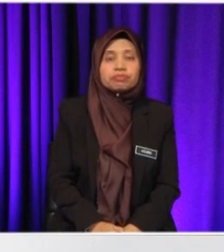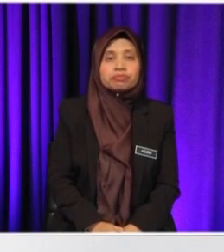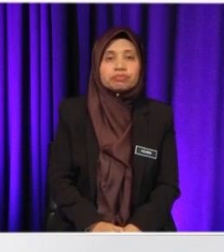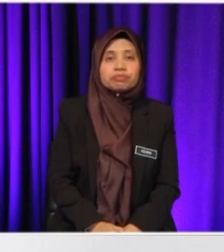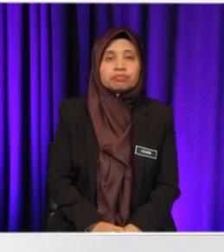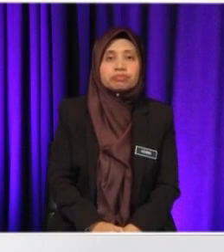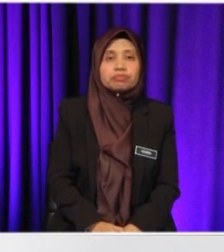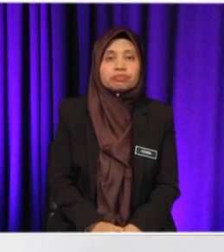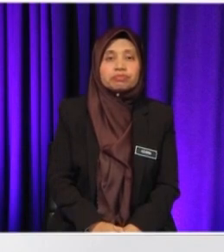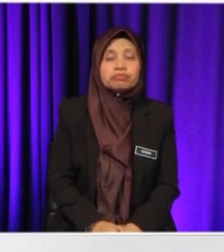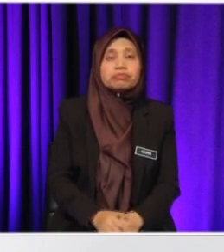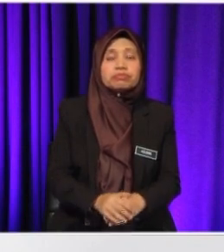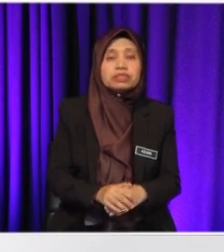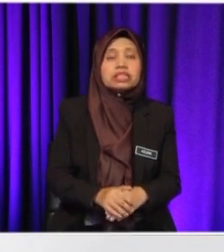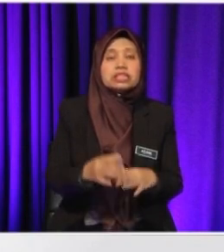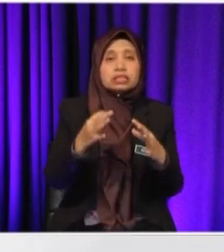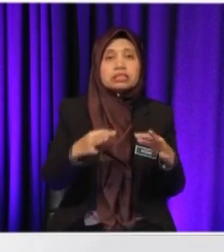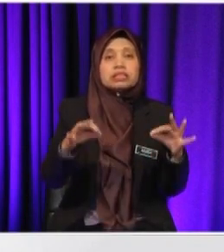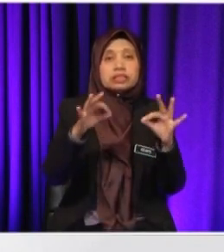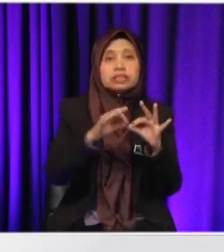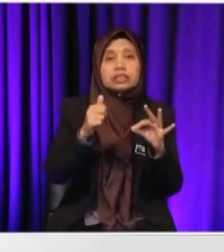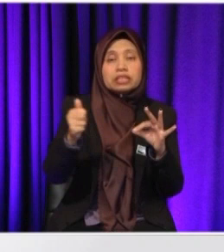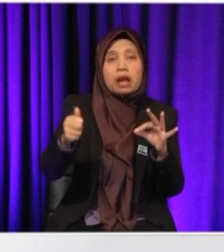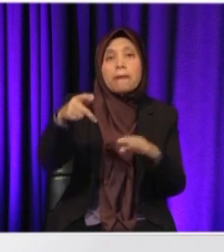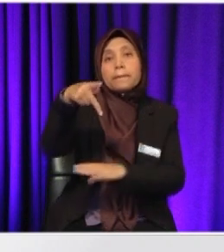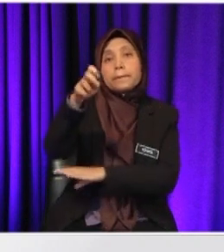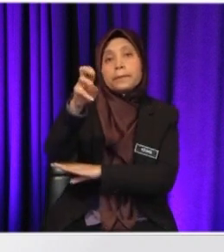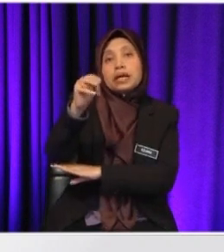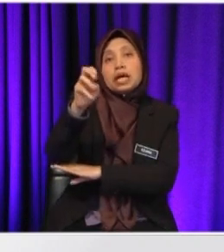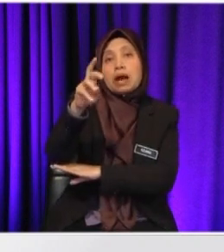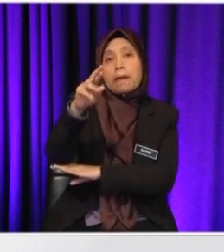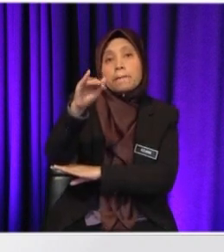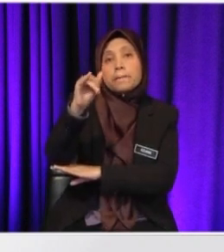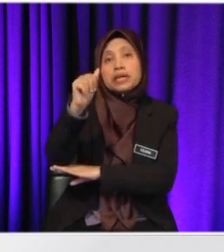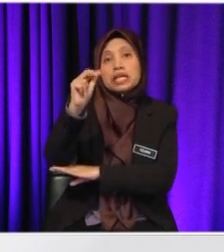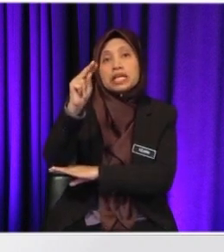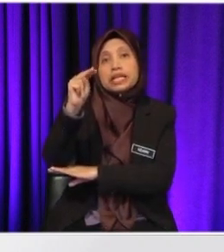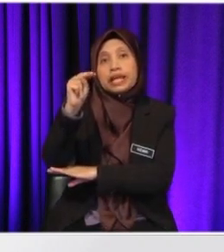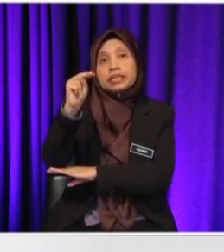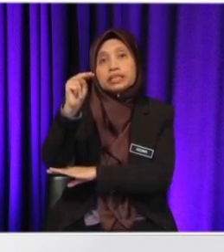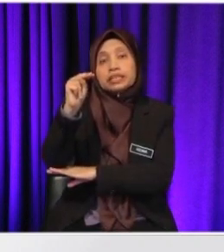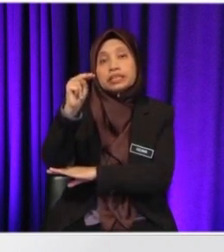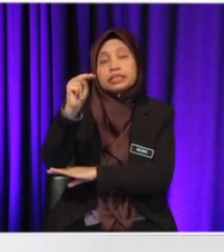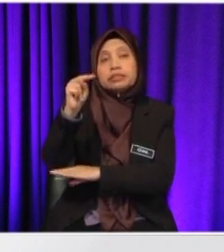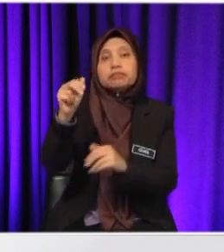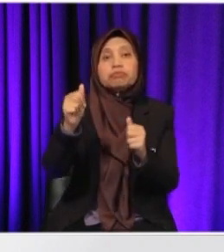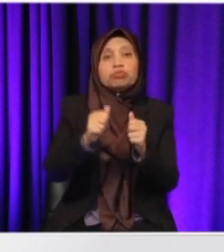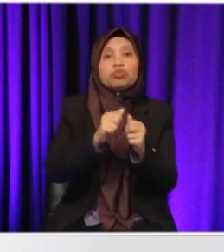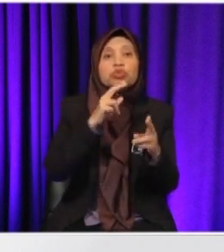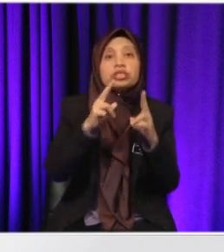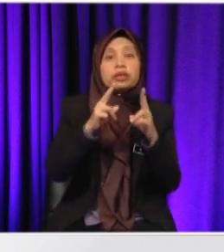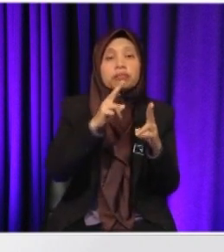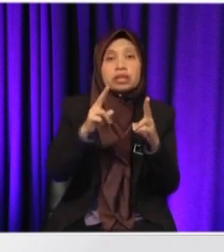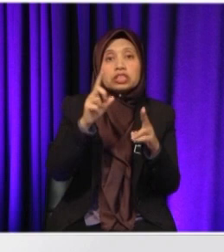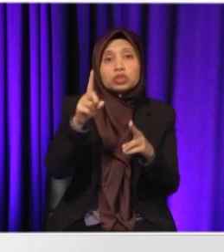Empat input cerpen dalam cerpen ialah pemberian. Api tersebut menggeleng-geleng sampai tangan kirinya mengusap-usap